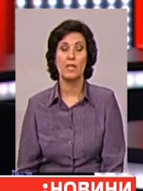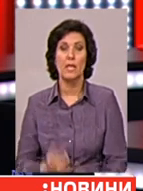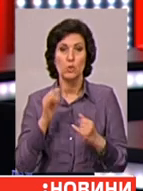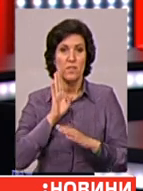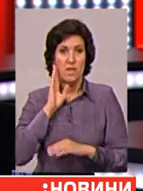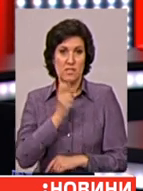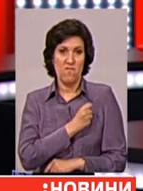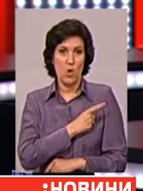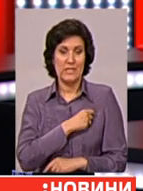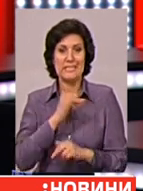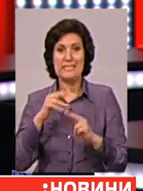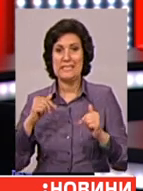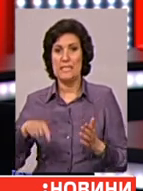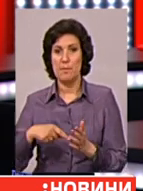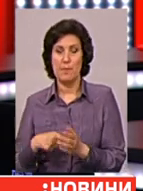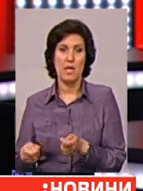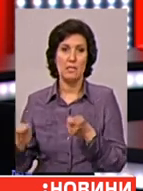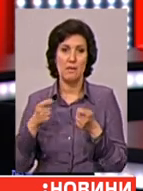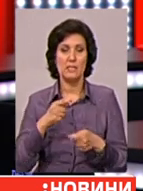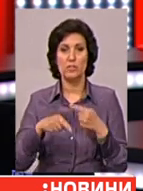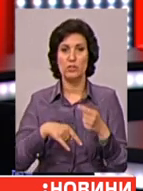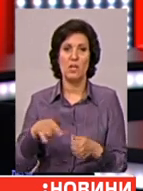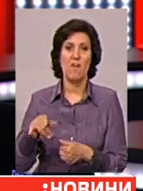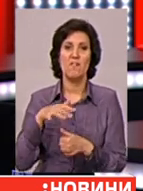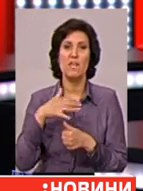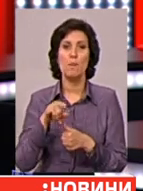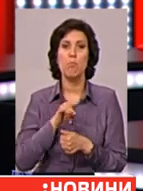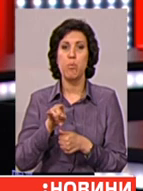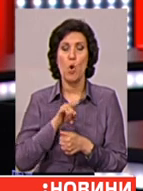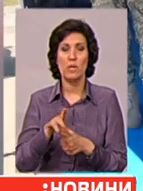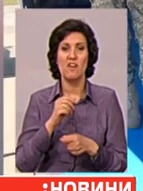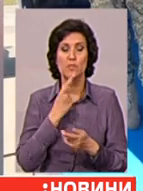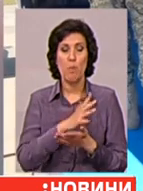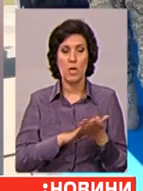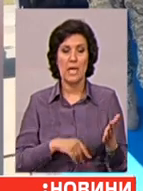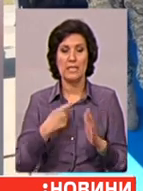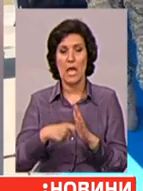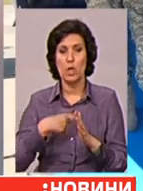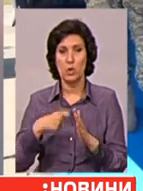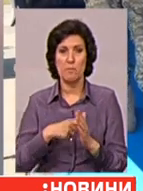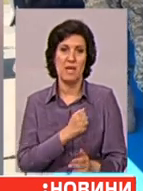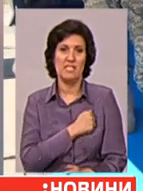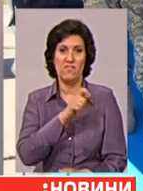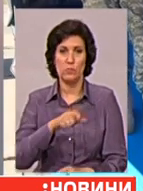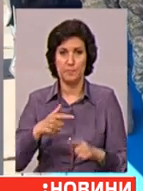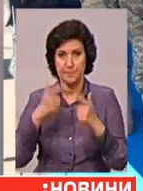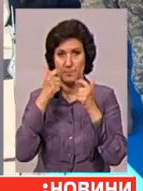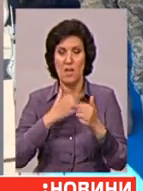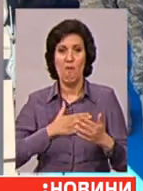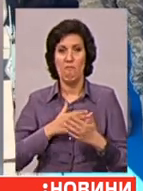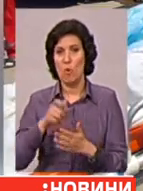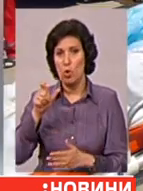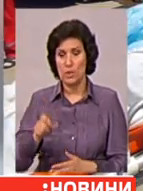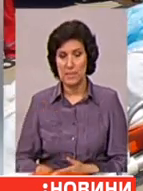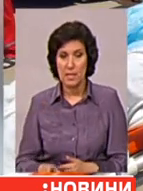сьогодні вранці в Одесу із Дніпра доставили черговий борт з пораненими на Донбасі військовими про це на своїй сторінці у Фейсбуці повідомив волонтер Андрій